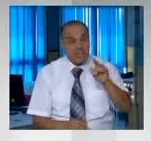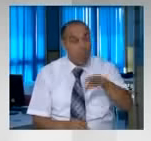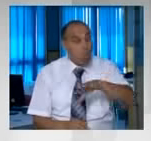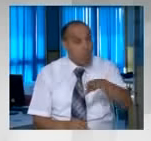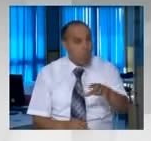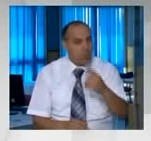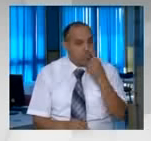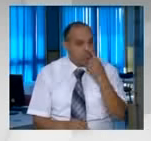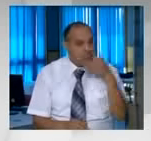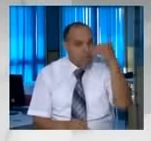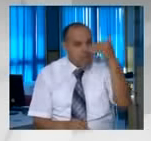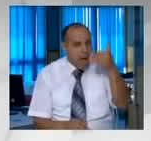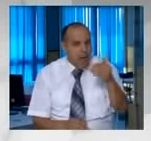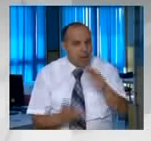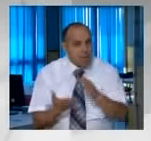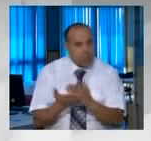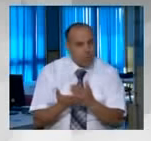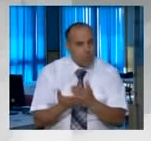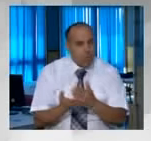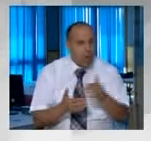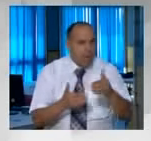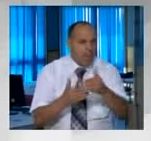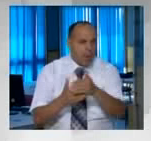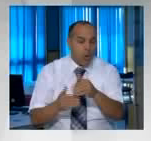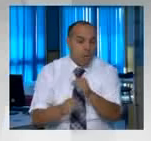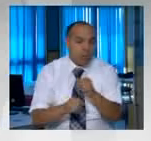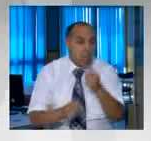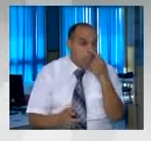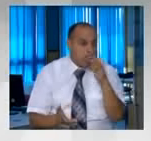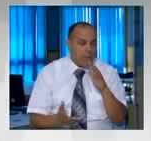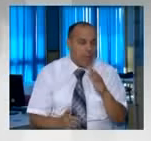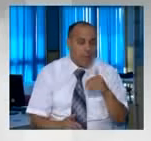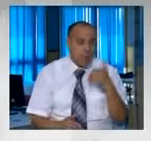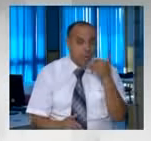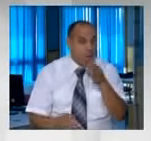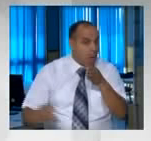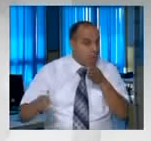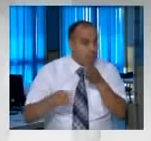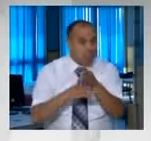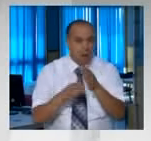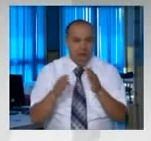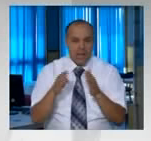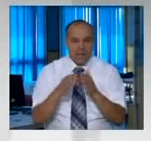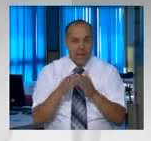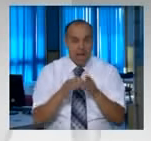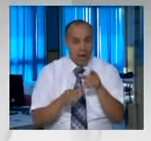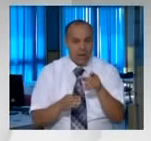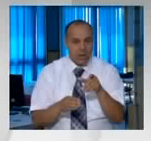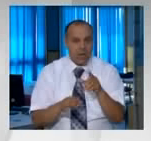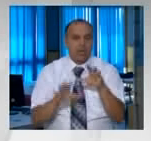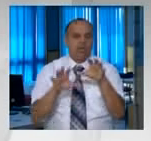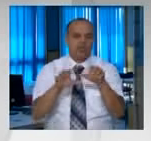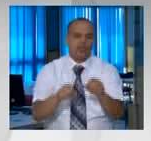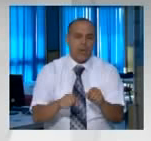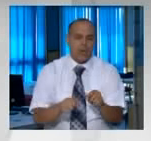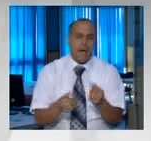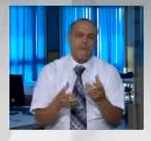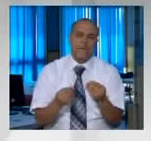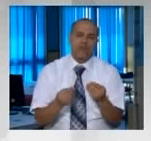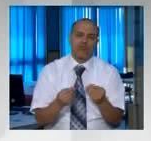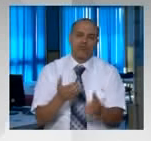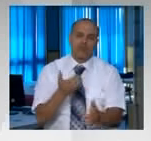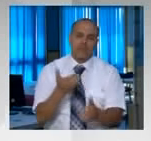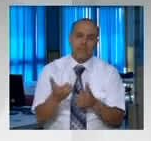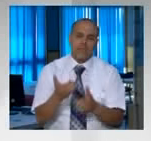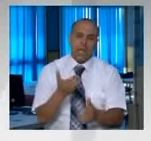قصرين والمناطق المجاوره، ووقت اللي تم الاقتحام المسكن اللي كانوا موجودين فيه تم حجز عديد،